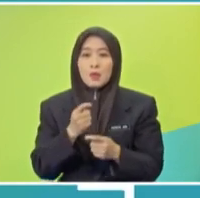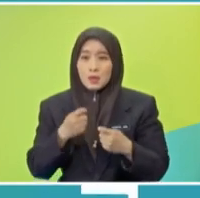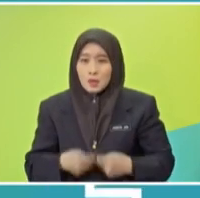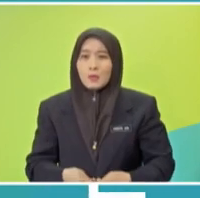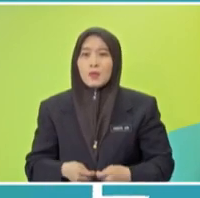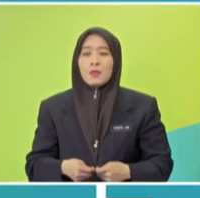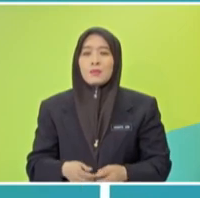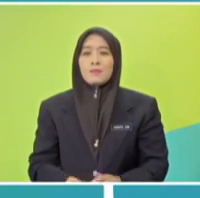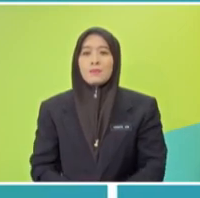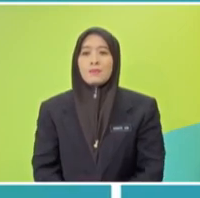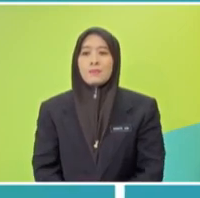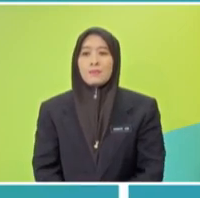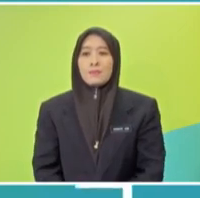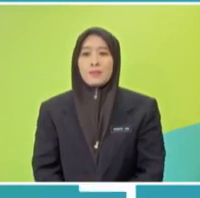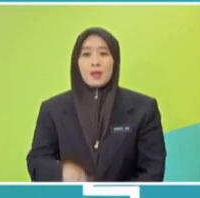terakhir